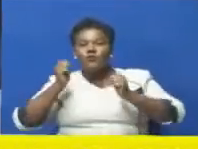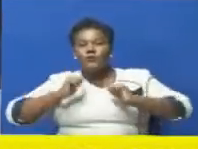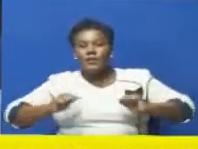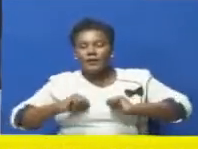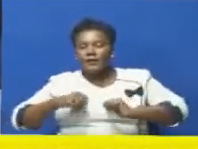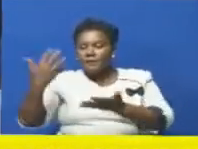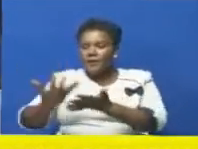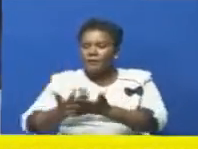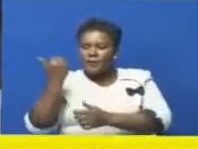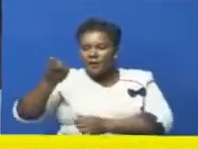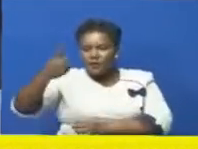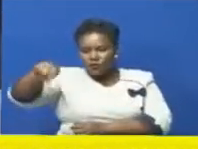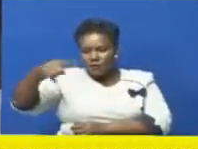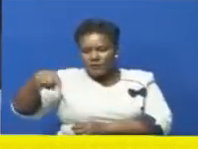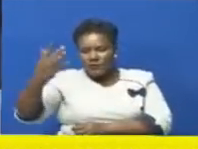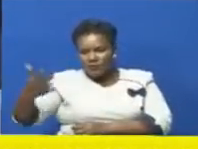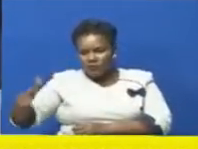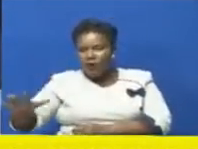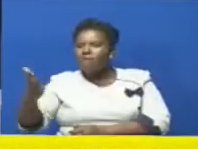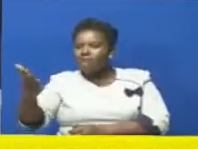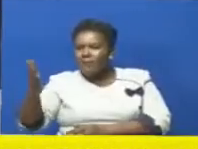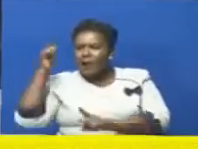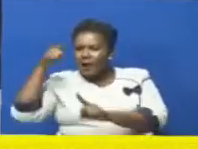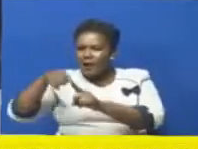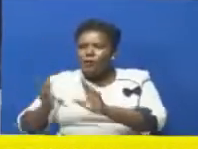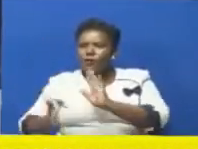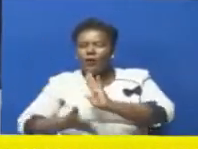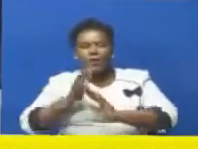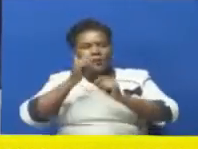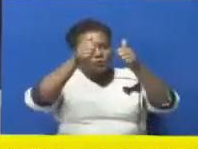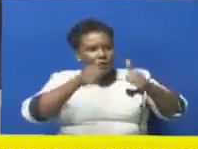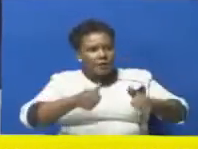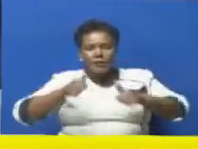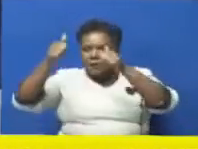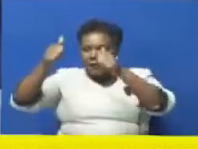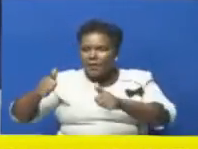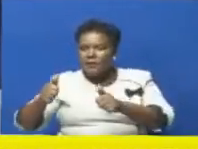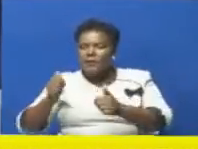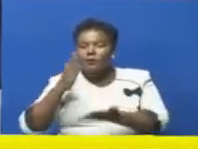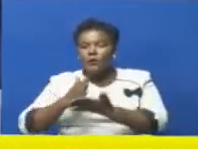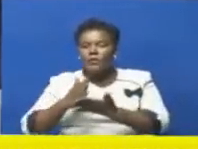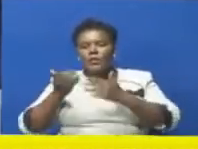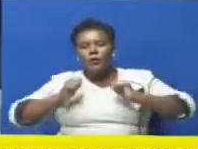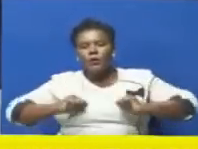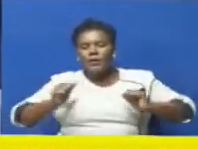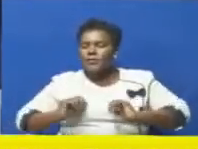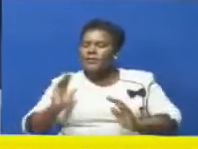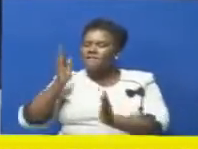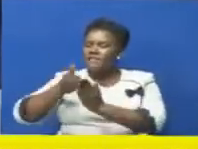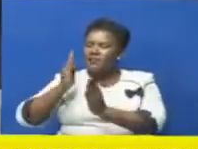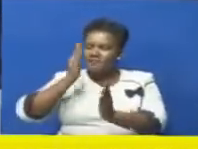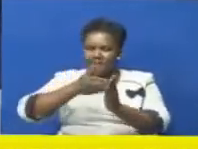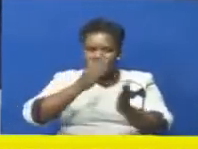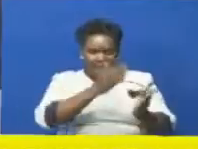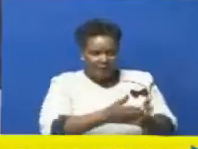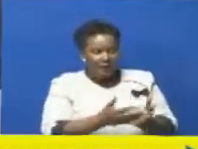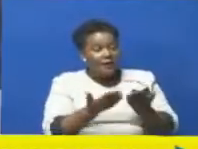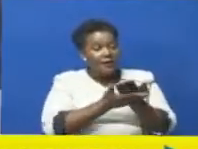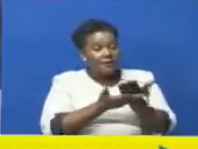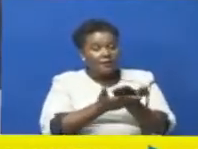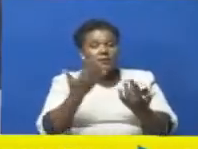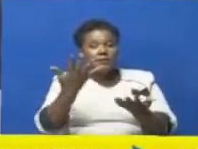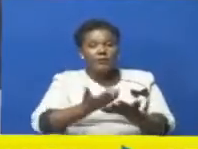vinavyopatikana katika visiwa hivi ili waweze kuvitangaza na hatimaye kuleta watalii nchini ili nchi iweze kunufaika kiuchumi.